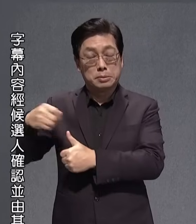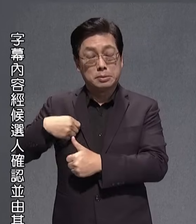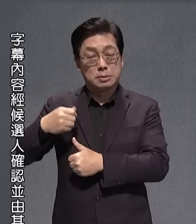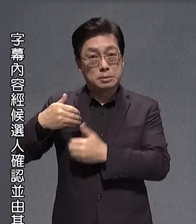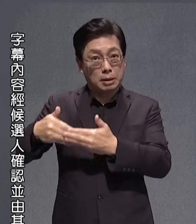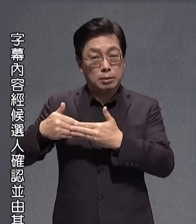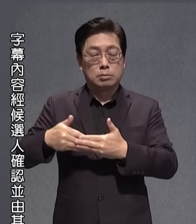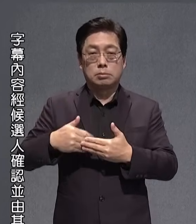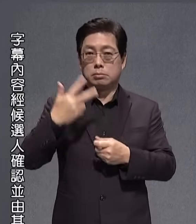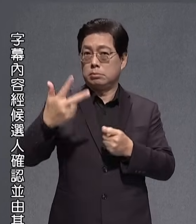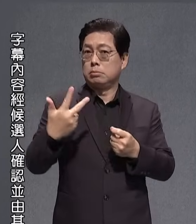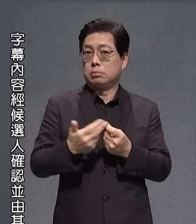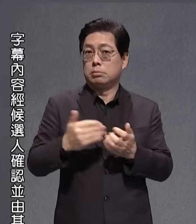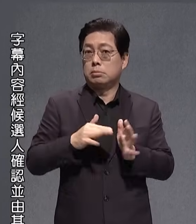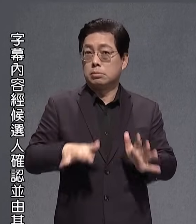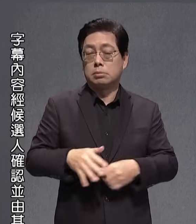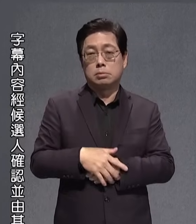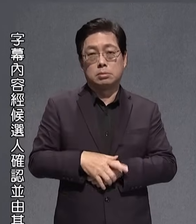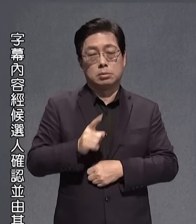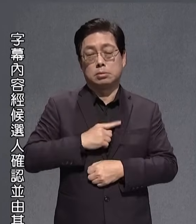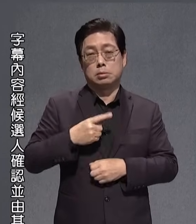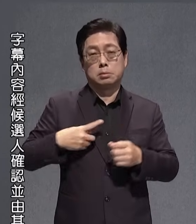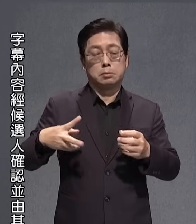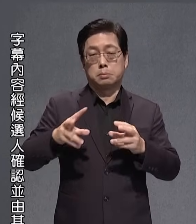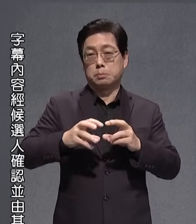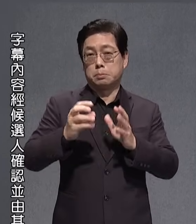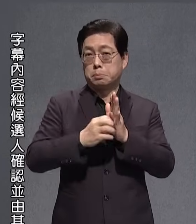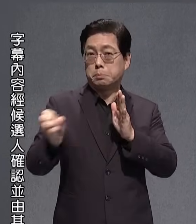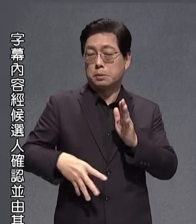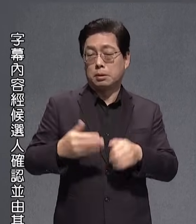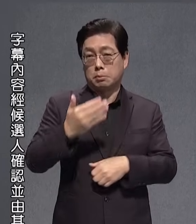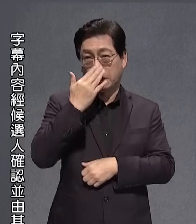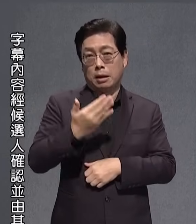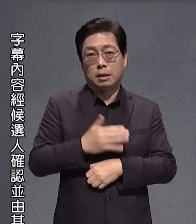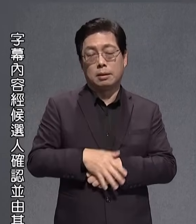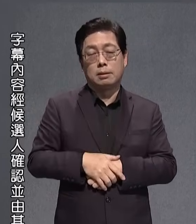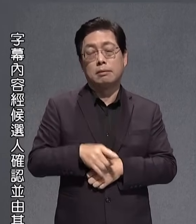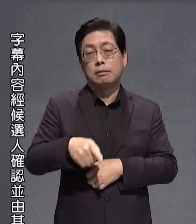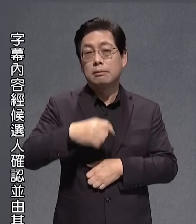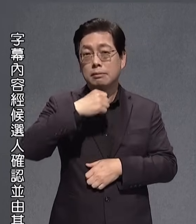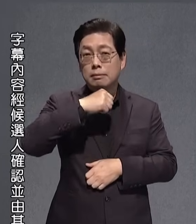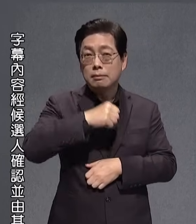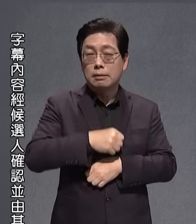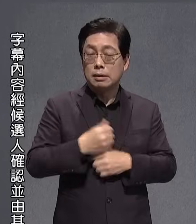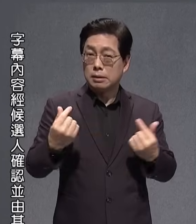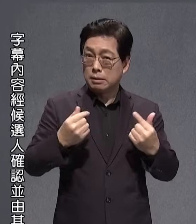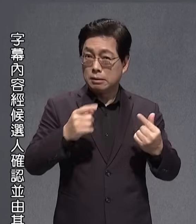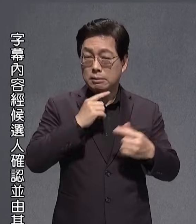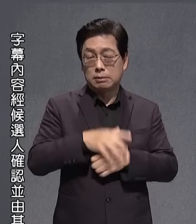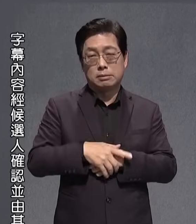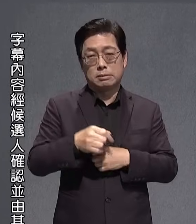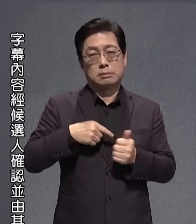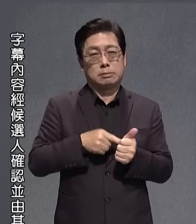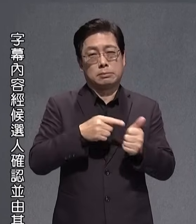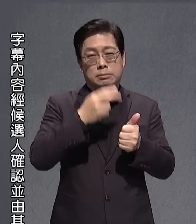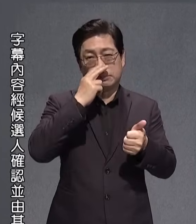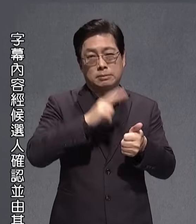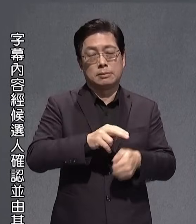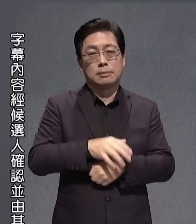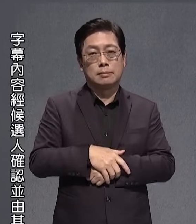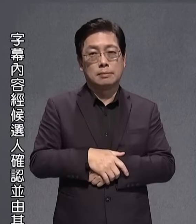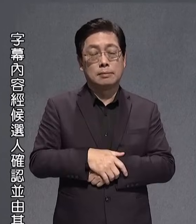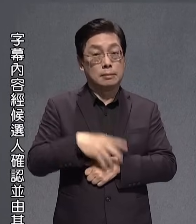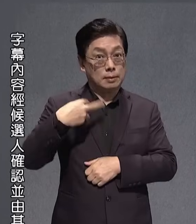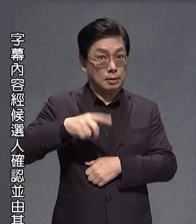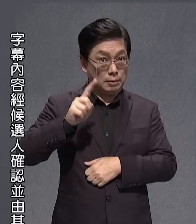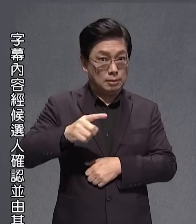啊，啊，你也唔敢废止一法，啊，你就甲台湾创康年嘛，又给你讲过一